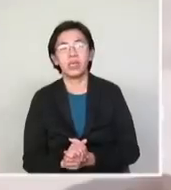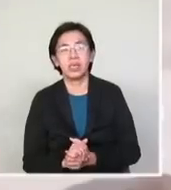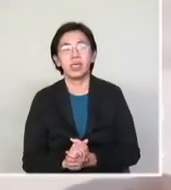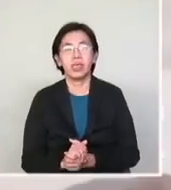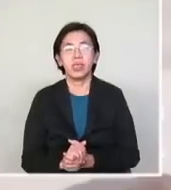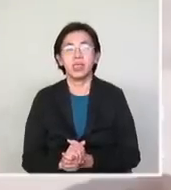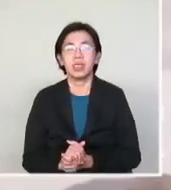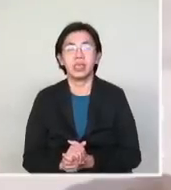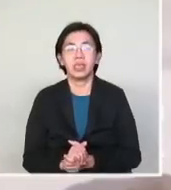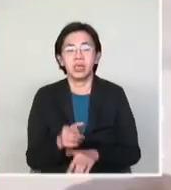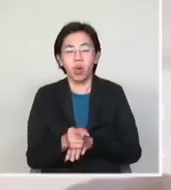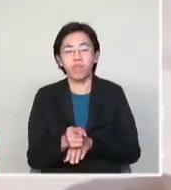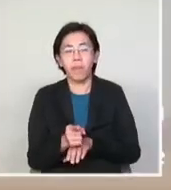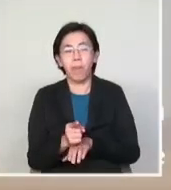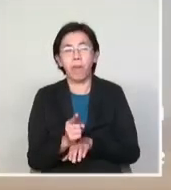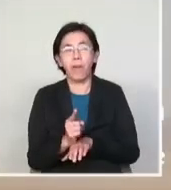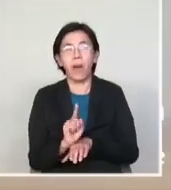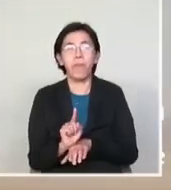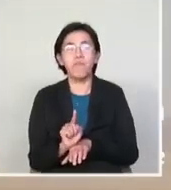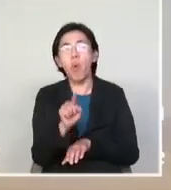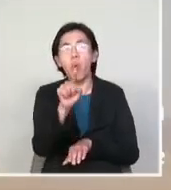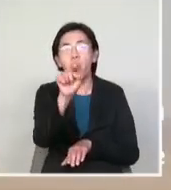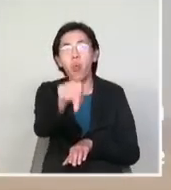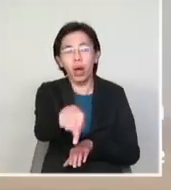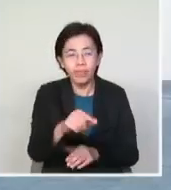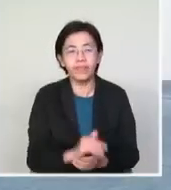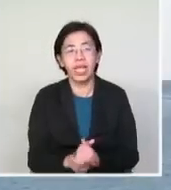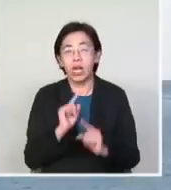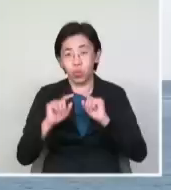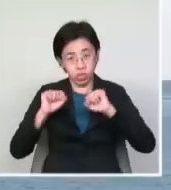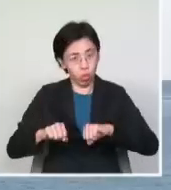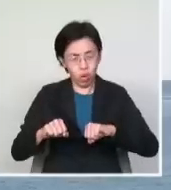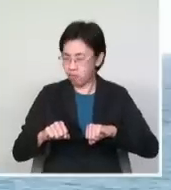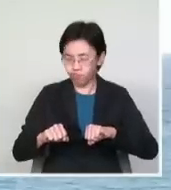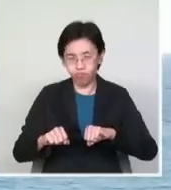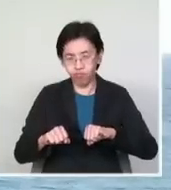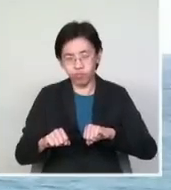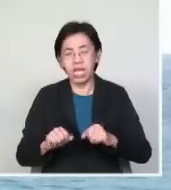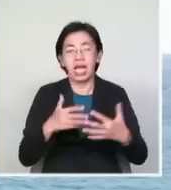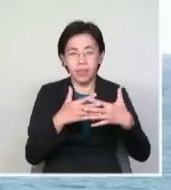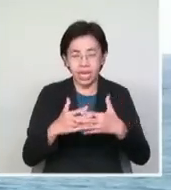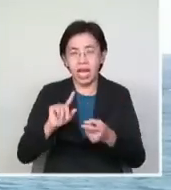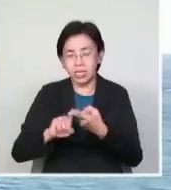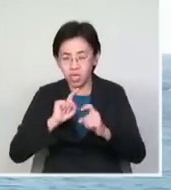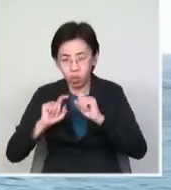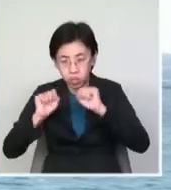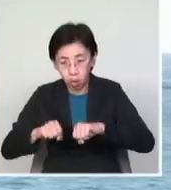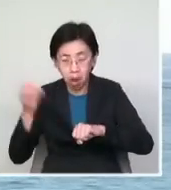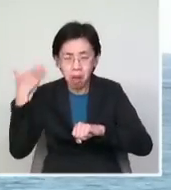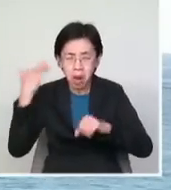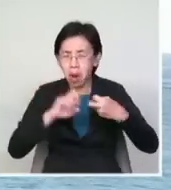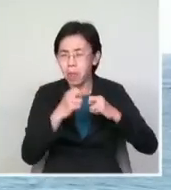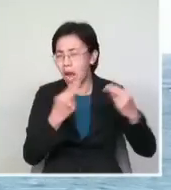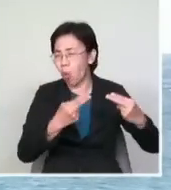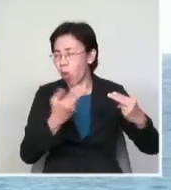วเคลียร์พิสัยกลางที่มีการลงนามกันระหว่างสหรัฐอเมริกาแล้วก็รัสเซียหลังจากที่สิ้นสุดสงครามเย็นด้วยนะ